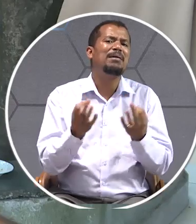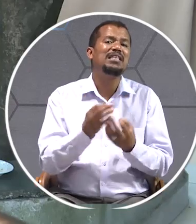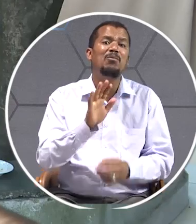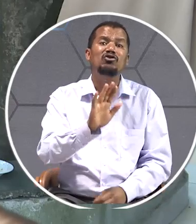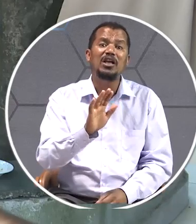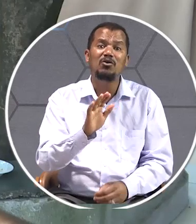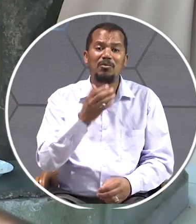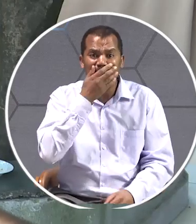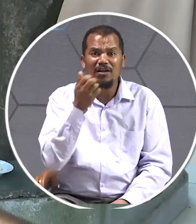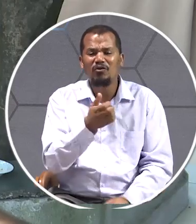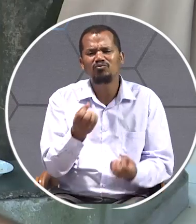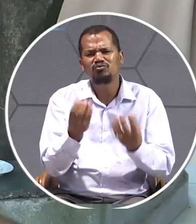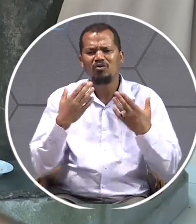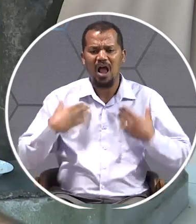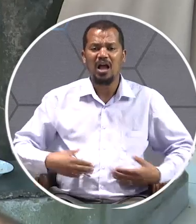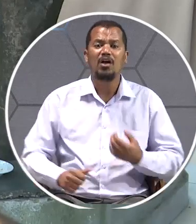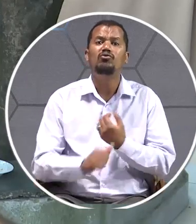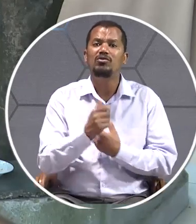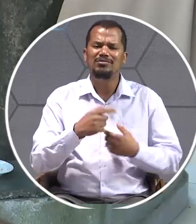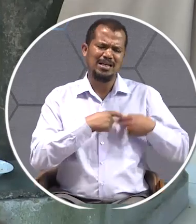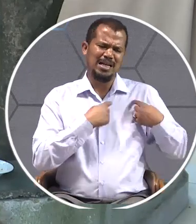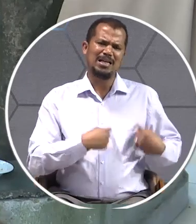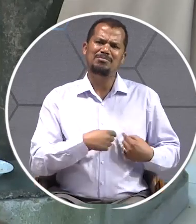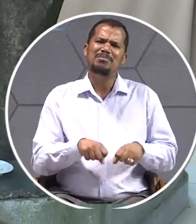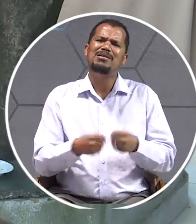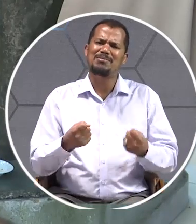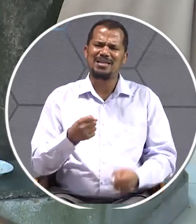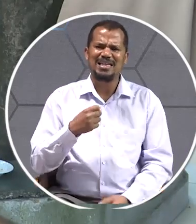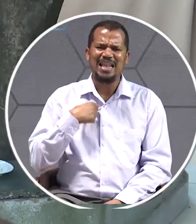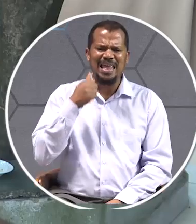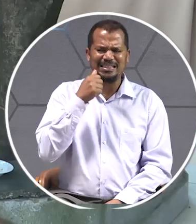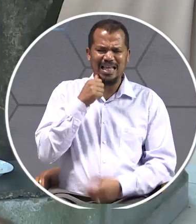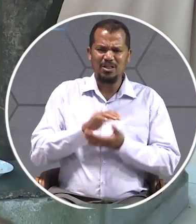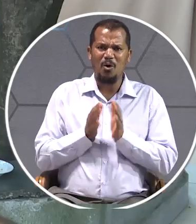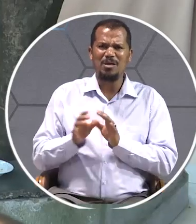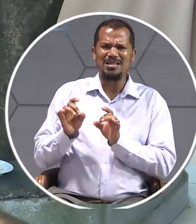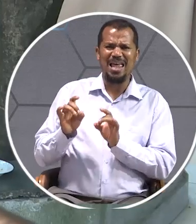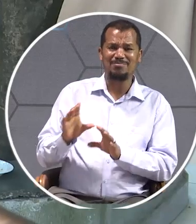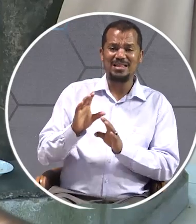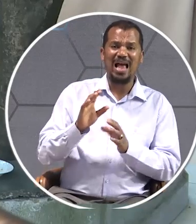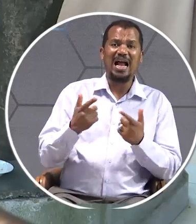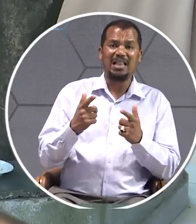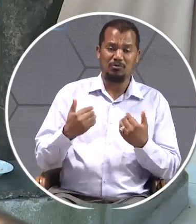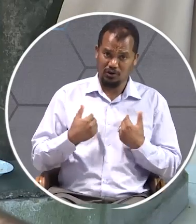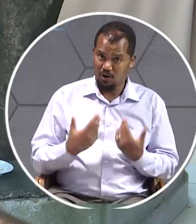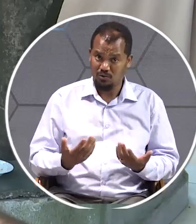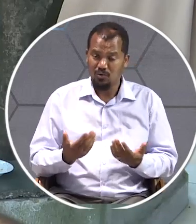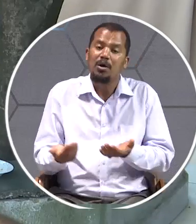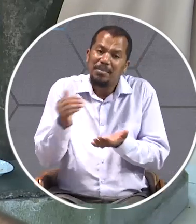በቤተሰቦቻቸው የሚደፈሩ በርካታ አካል ጉዳተኞች ልብሽን የሚሰብርሽ ሴት መሆንሽን የምትጠይባቸው አጋጣሚዎች በጣም